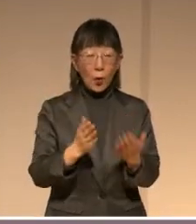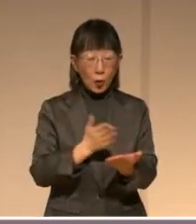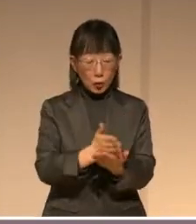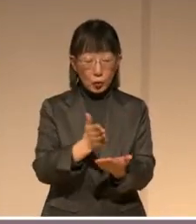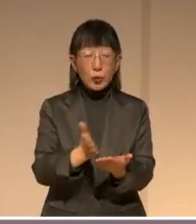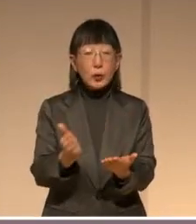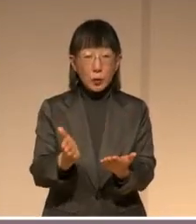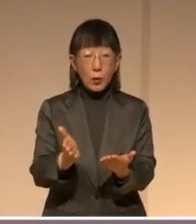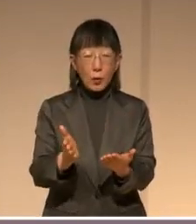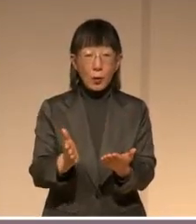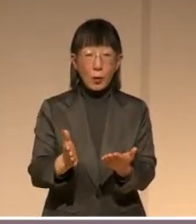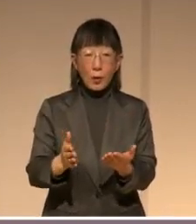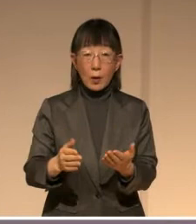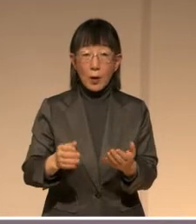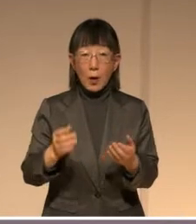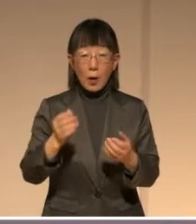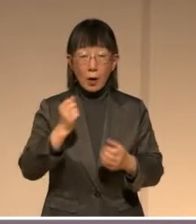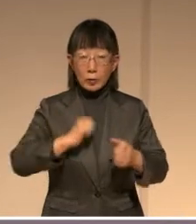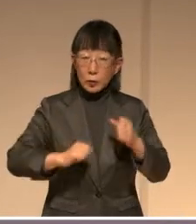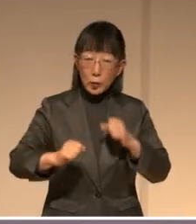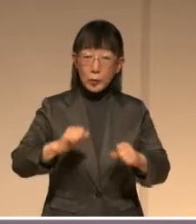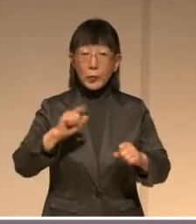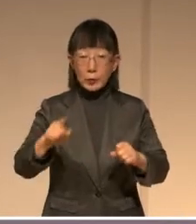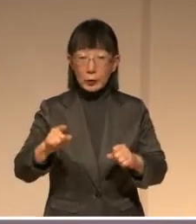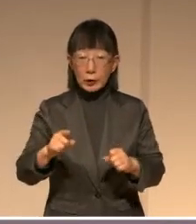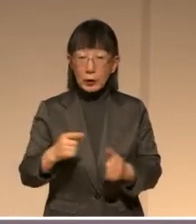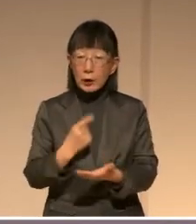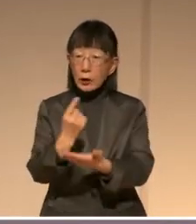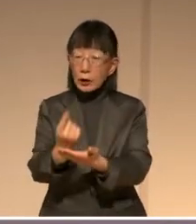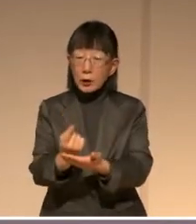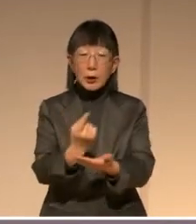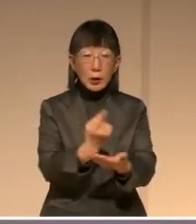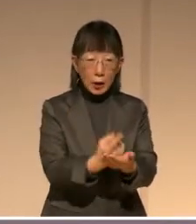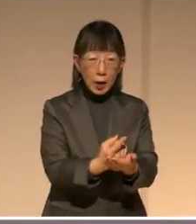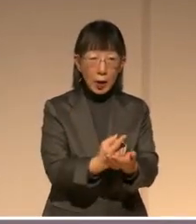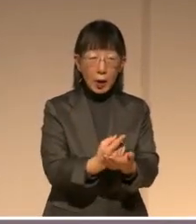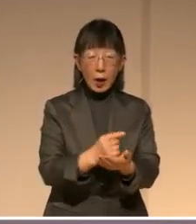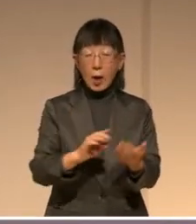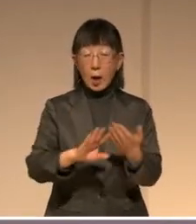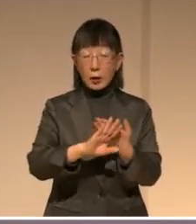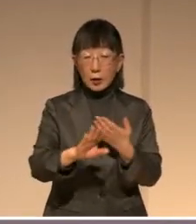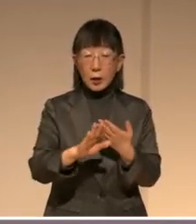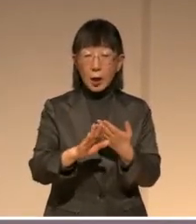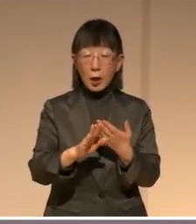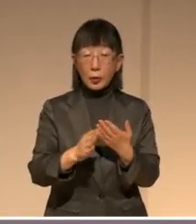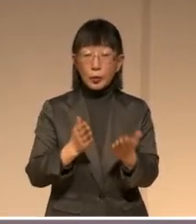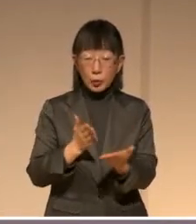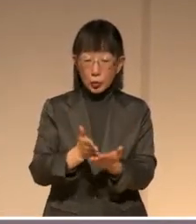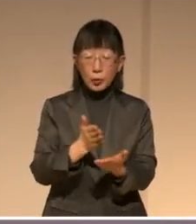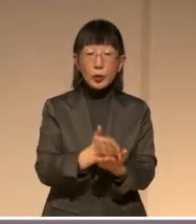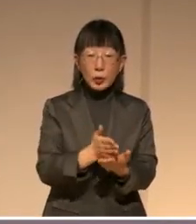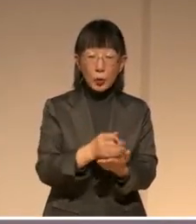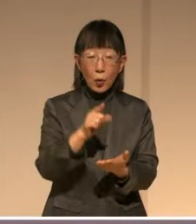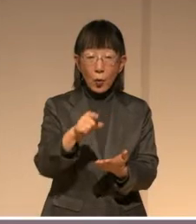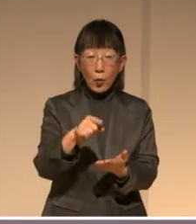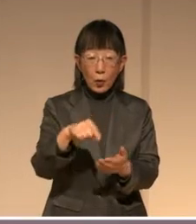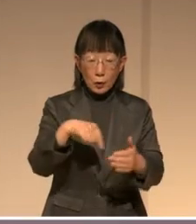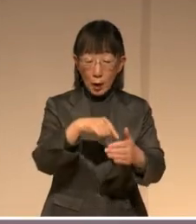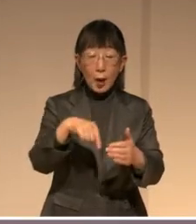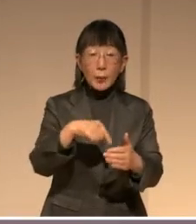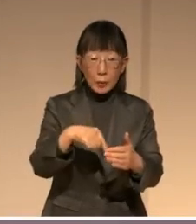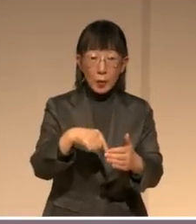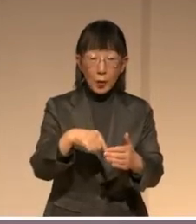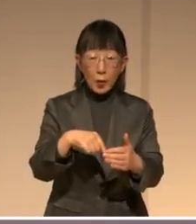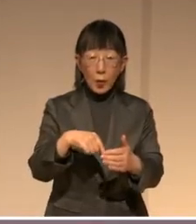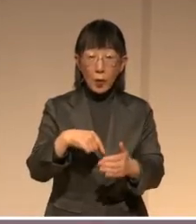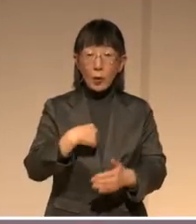行違うジャンルのものを自分の作品のだが北一応ダンスのジャンル